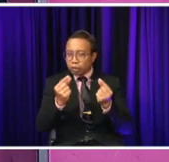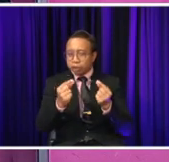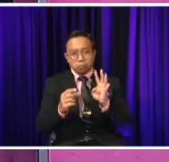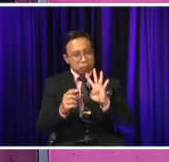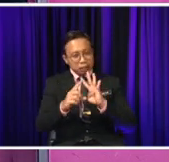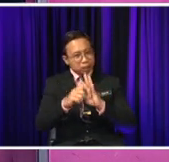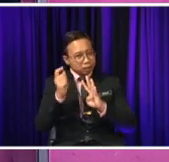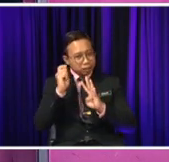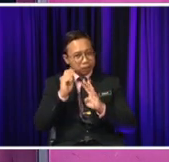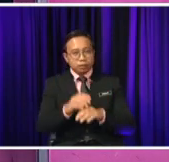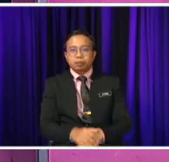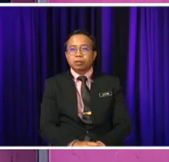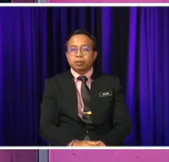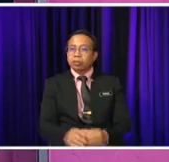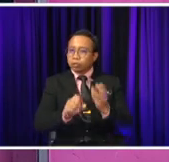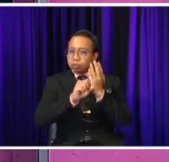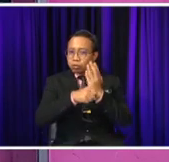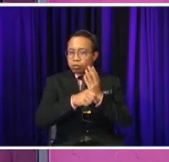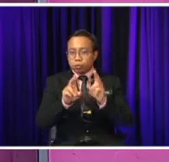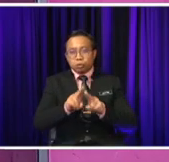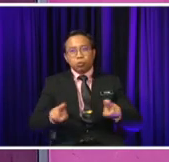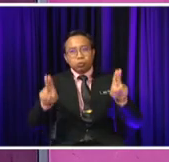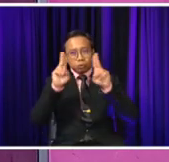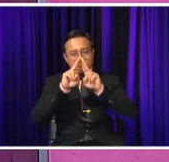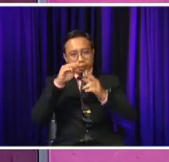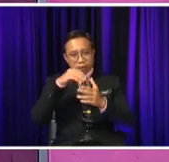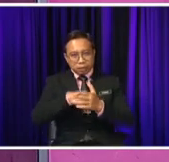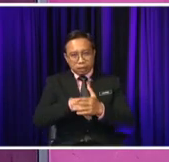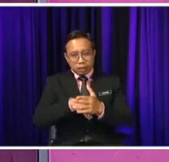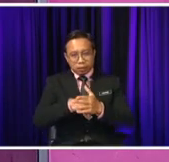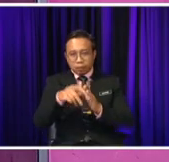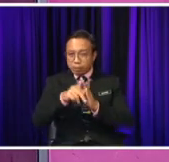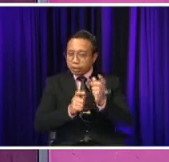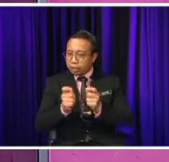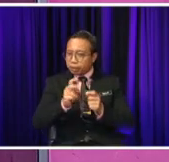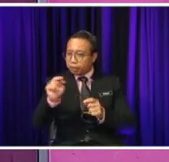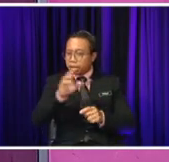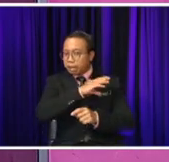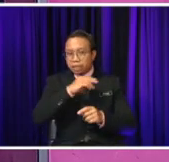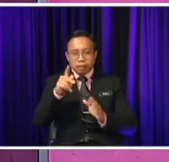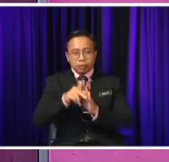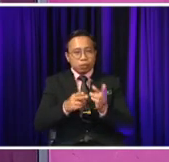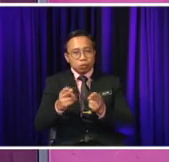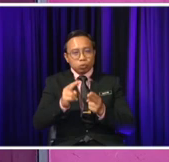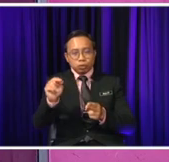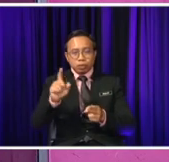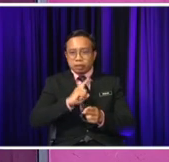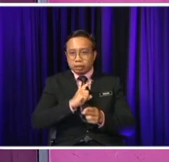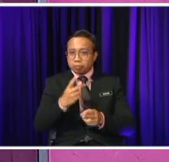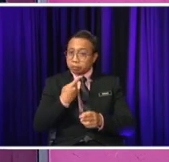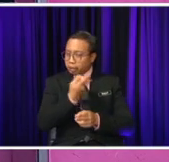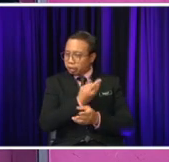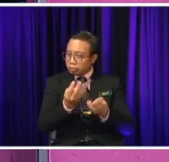ini merupakan sumber utama dalam pencakran dan pengurusan islam itu tidak jadi seorang petani